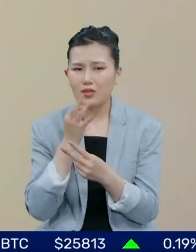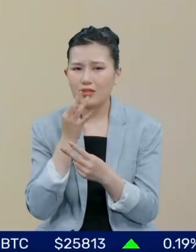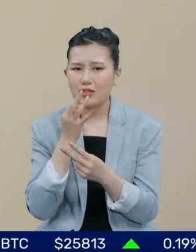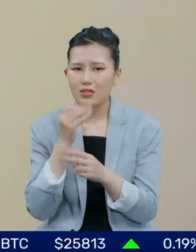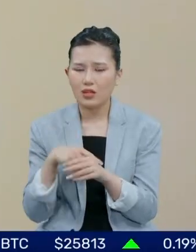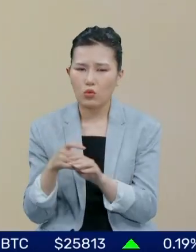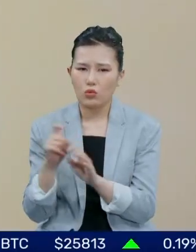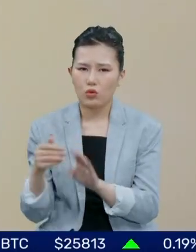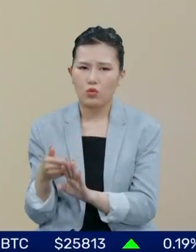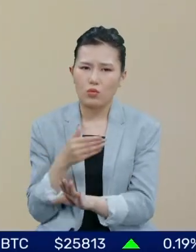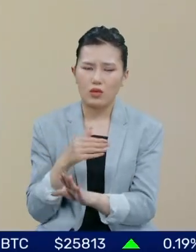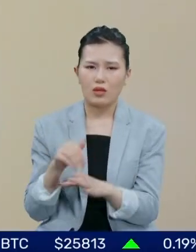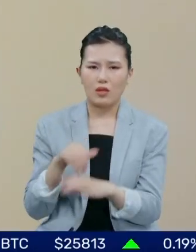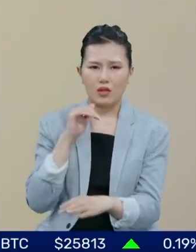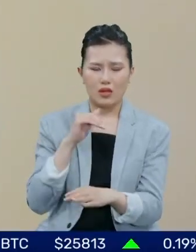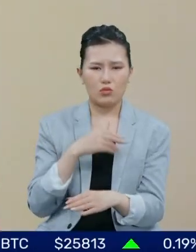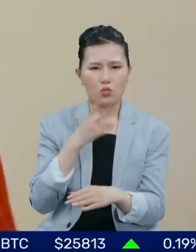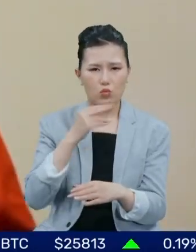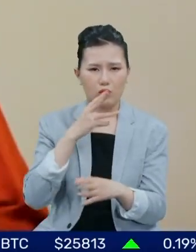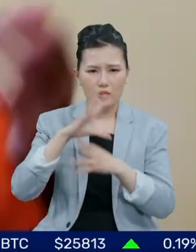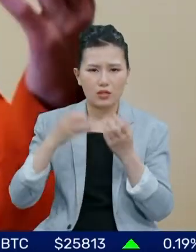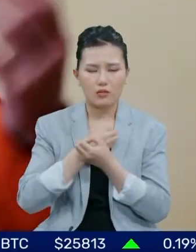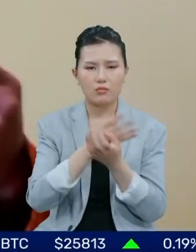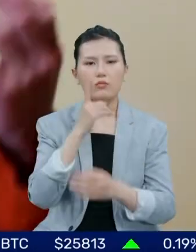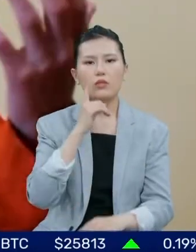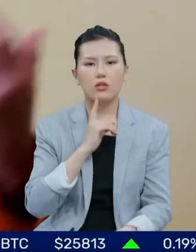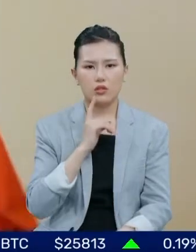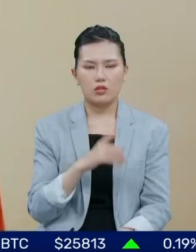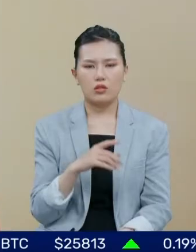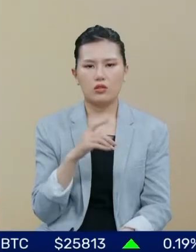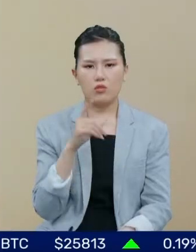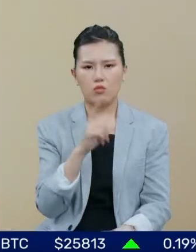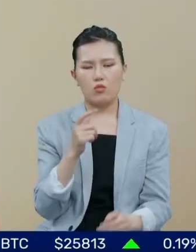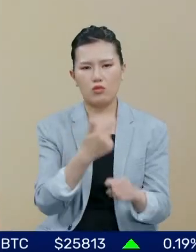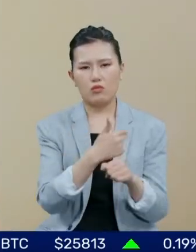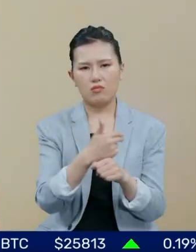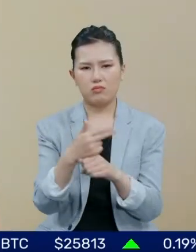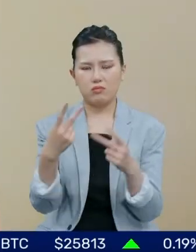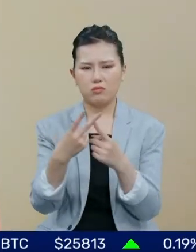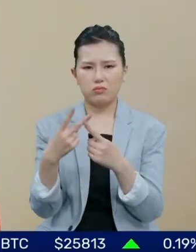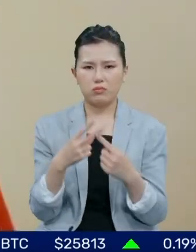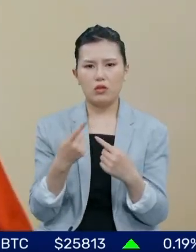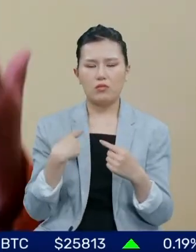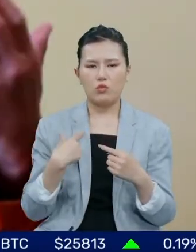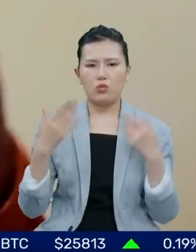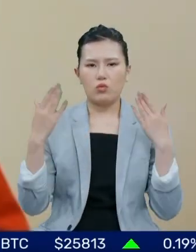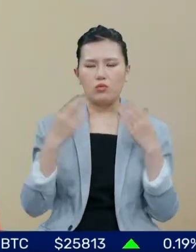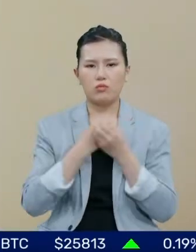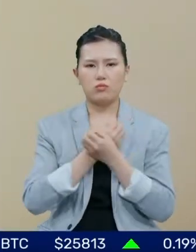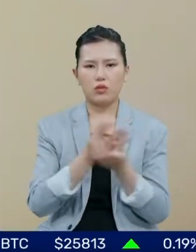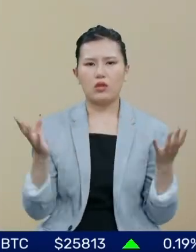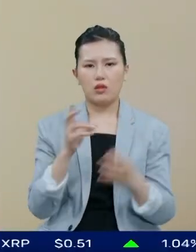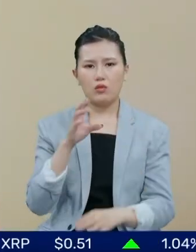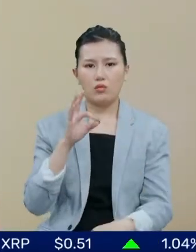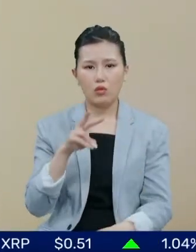булхайг ингээд дэлгэхээсэн. За тэгхийн бол хэвлийн баг хурд хийлээ бүх улсууд маань надыг одоо ингээд хамгаалалтын төвчөнд авчих